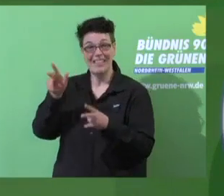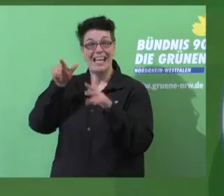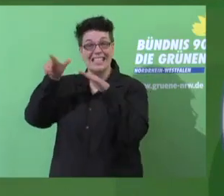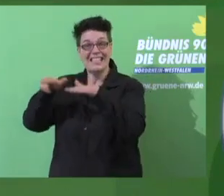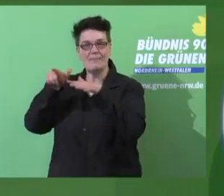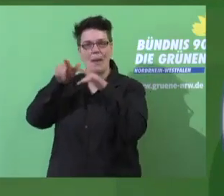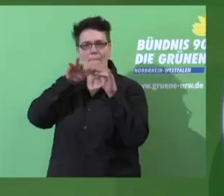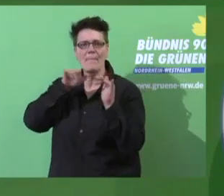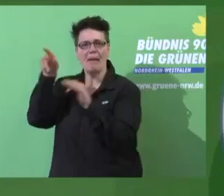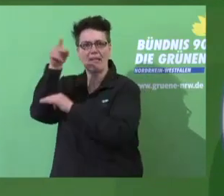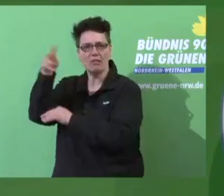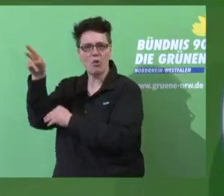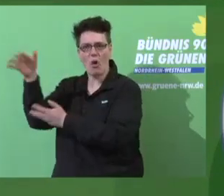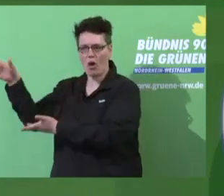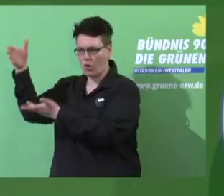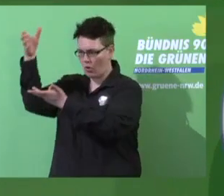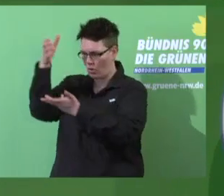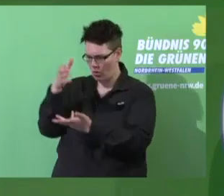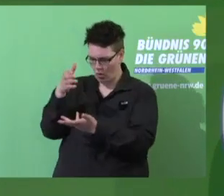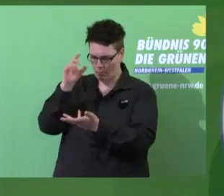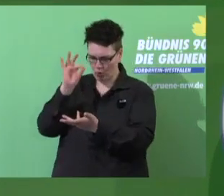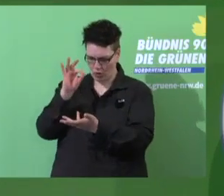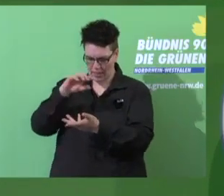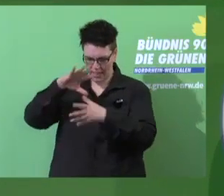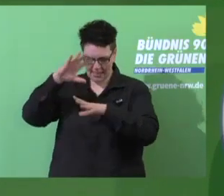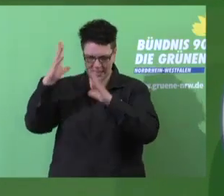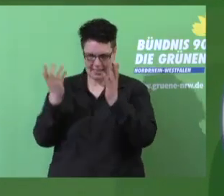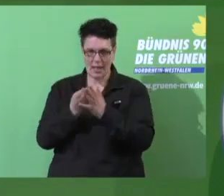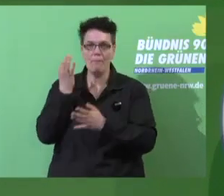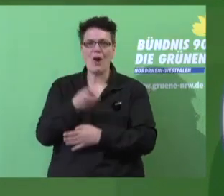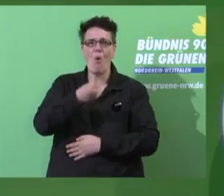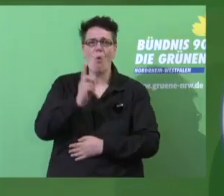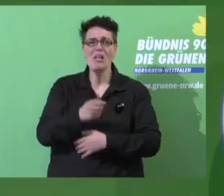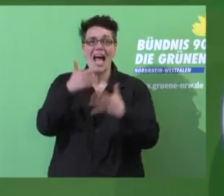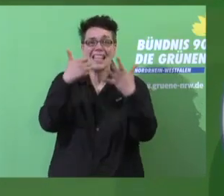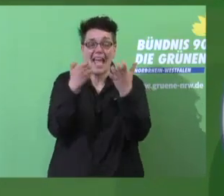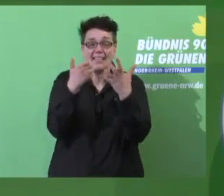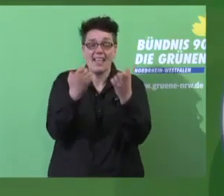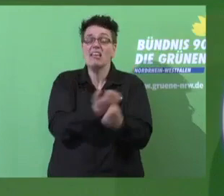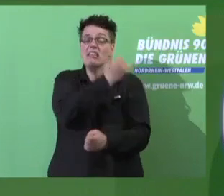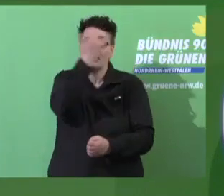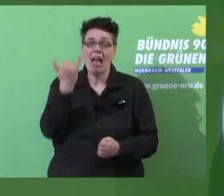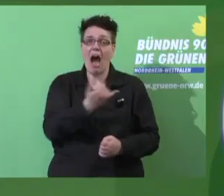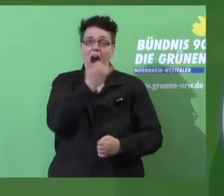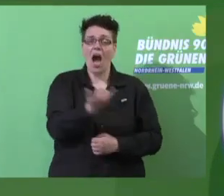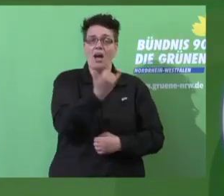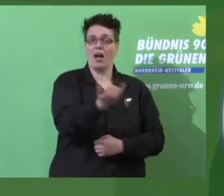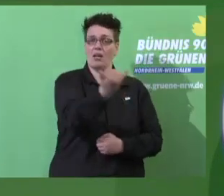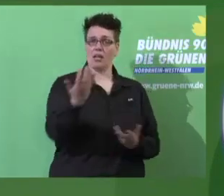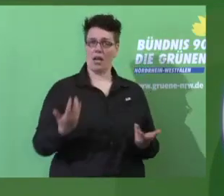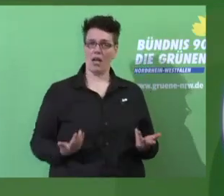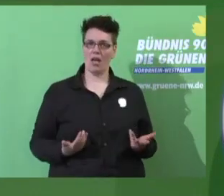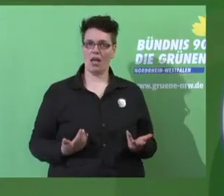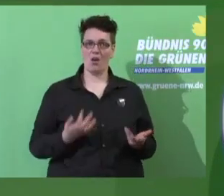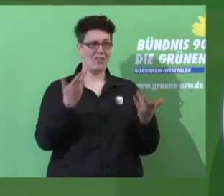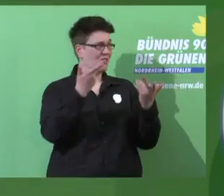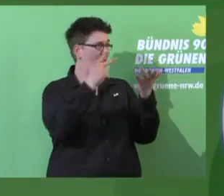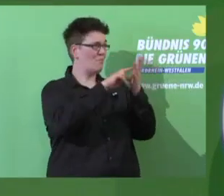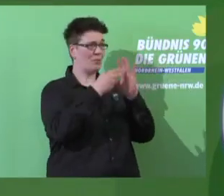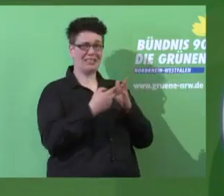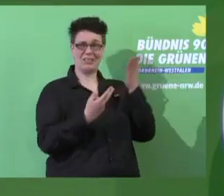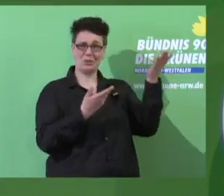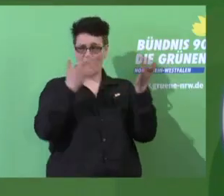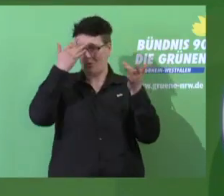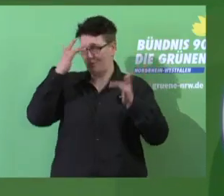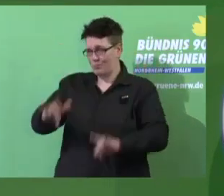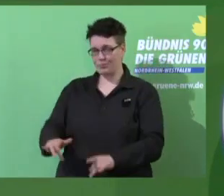im Bereich Straße für 160 Jahre und das mit Kabinettsbeschluss. Politik, die so agiert, ist nicht nur peinlich, sie macht